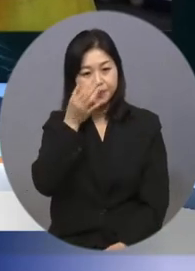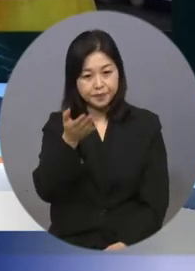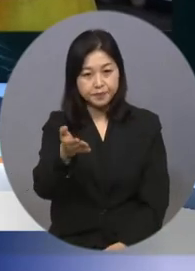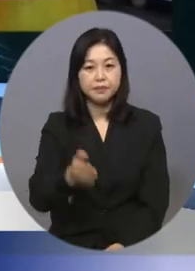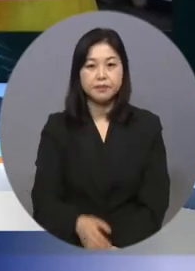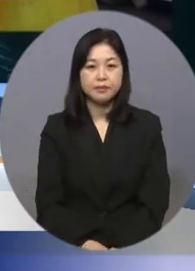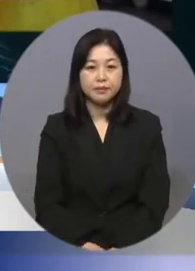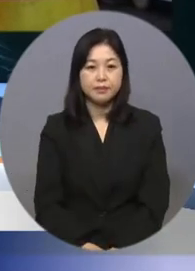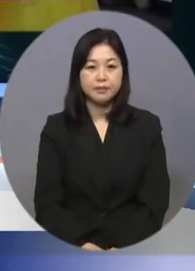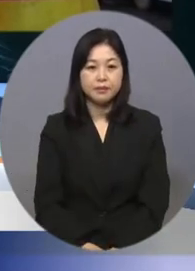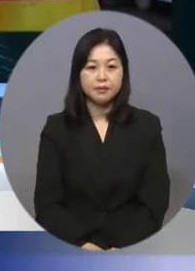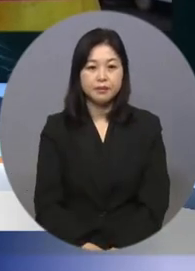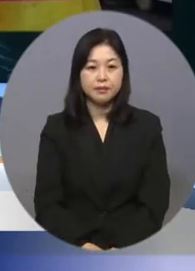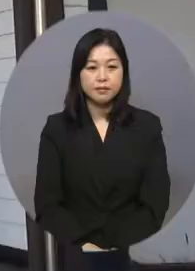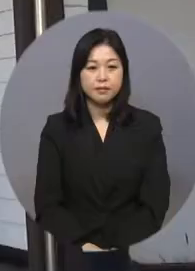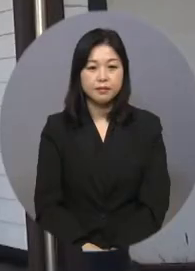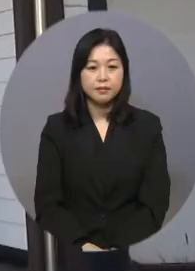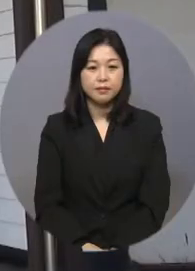기자가 다녀왔습니다.